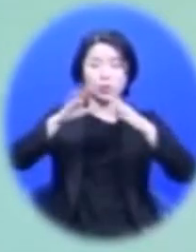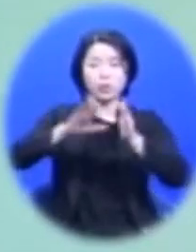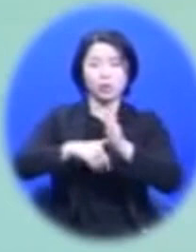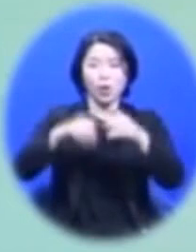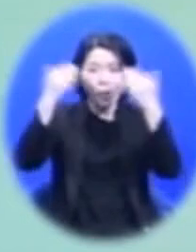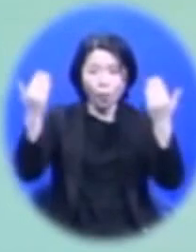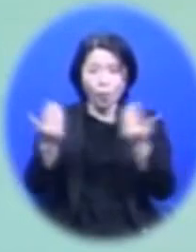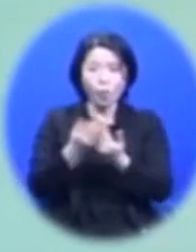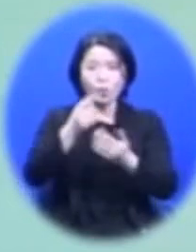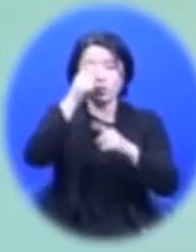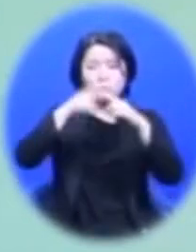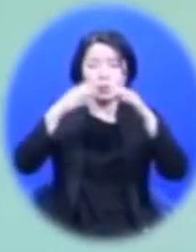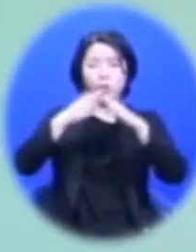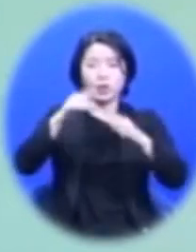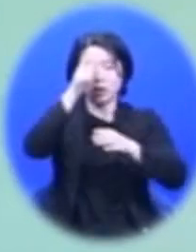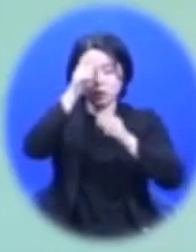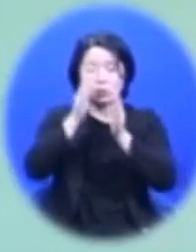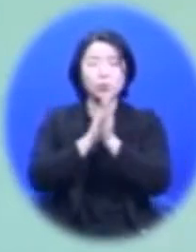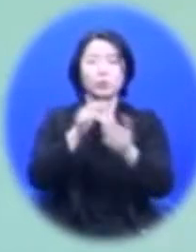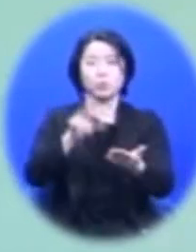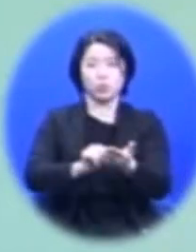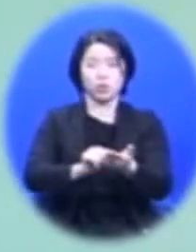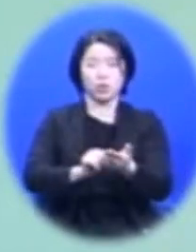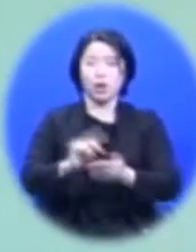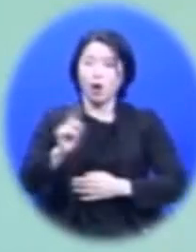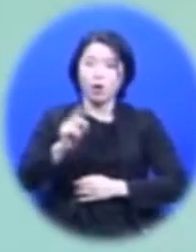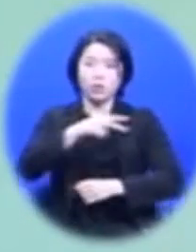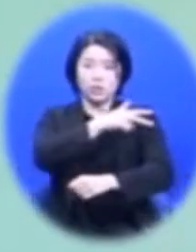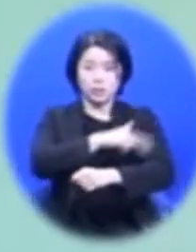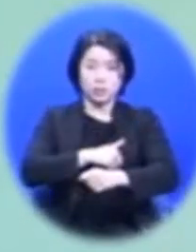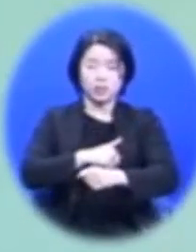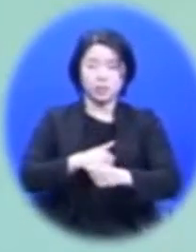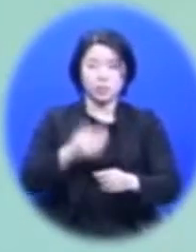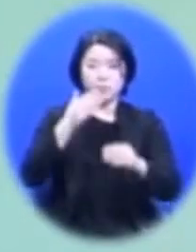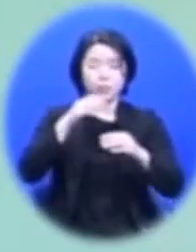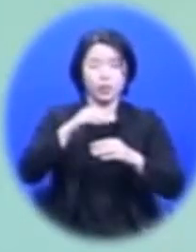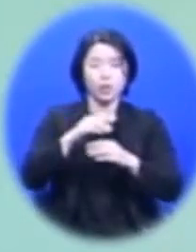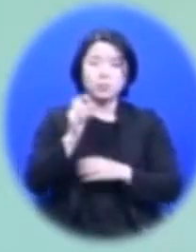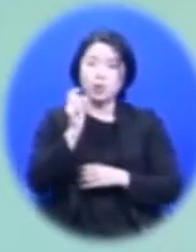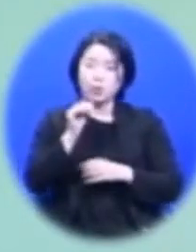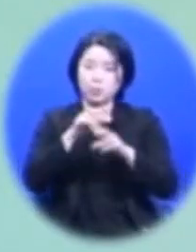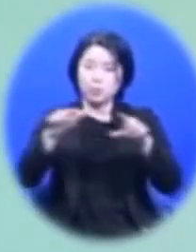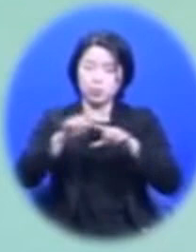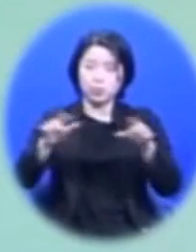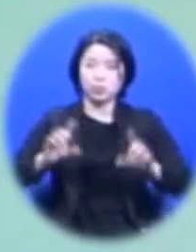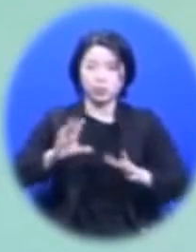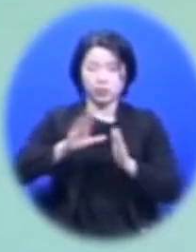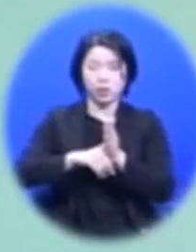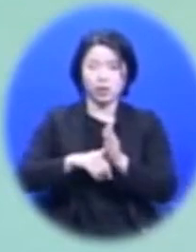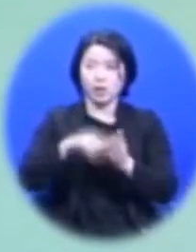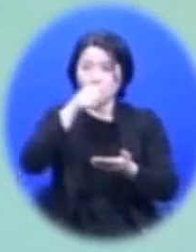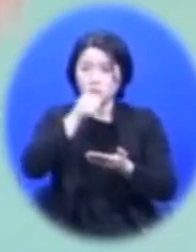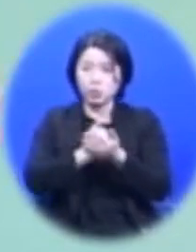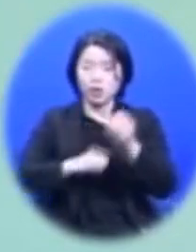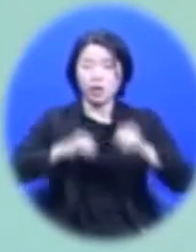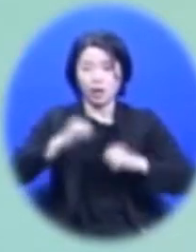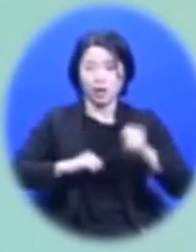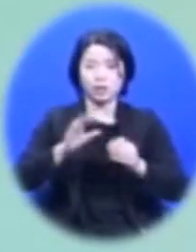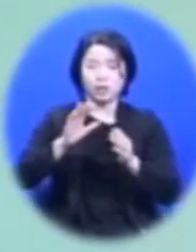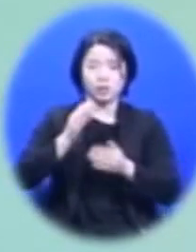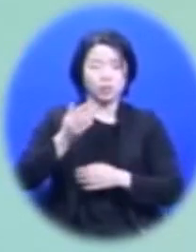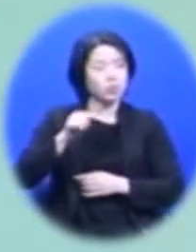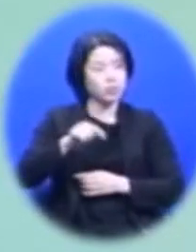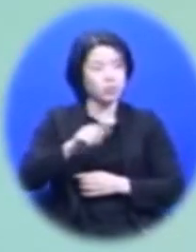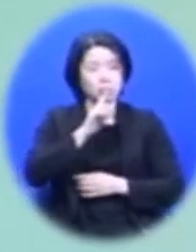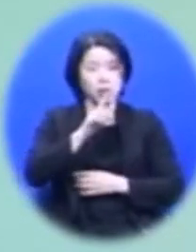교회가 기도할 문제가 생긴 겁니다. 어느 집사님이 주중에 어떤 죄를 지었다, 그럼 온 교회가 기도할